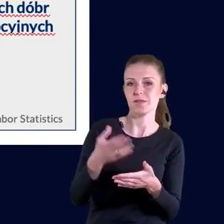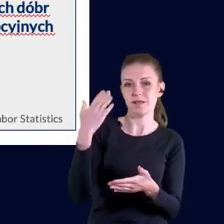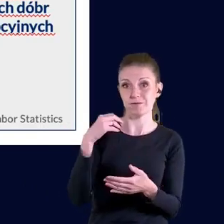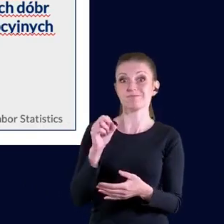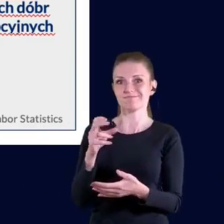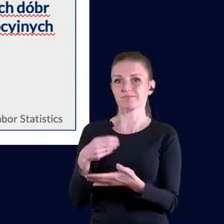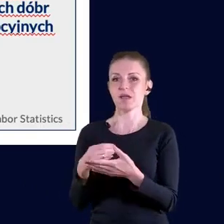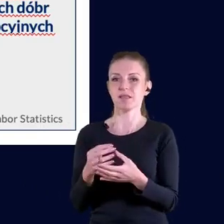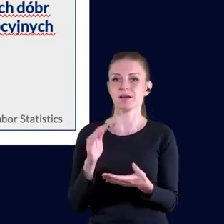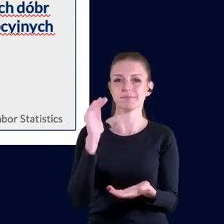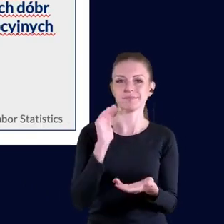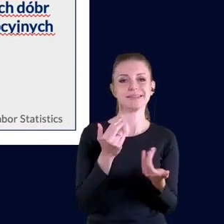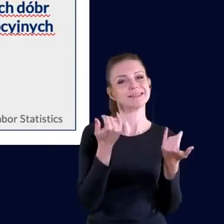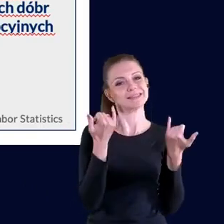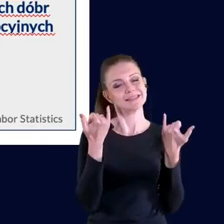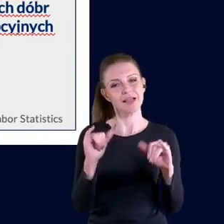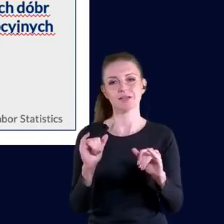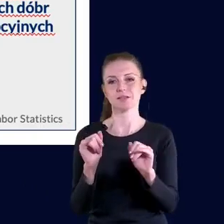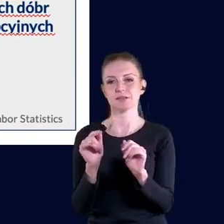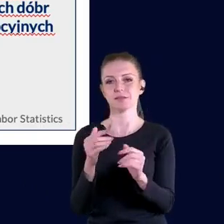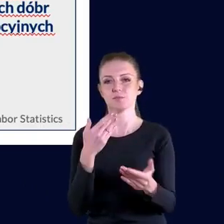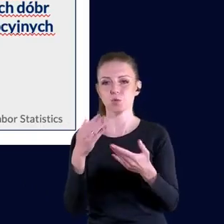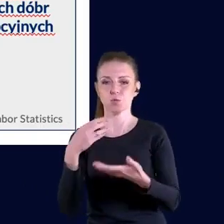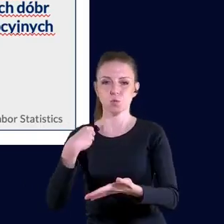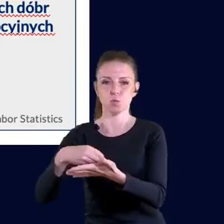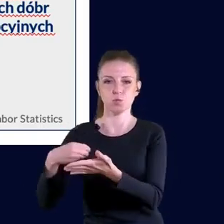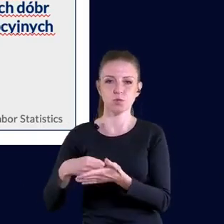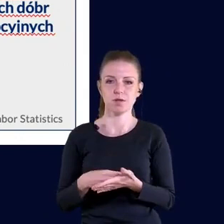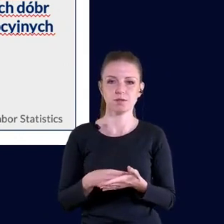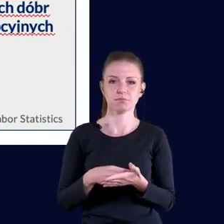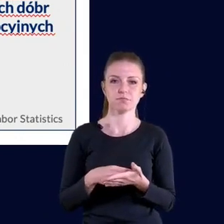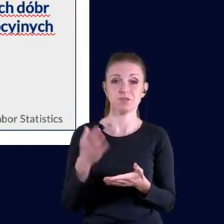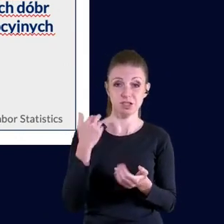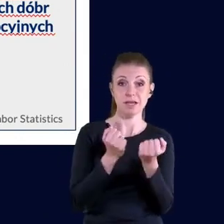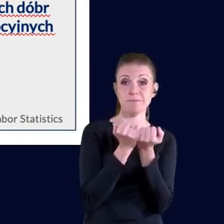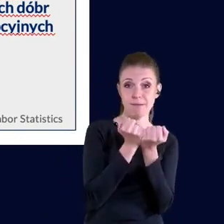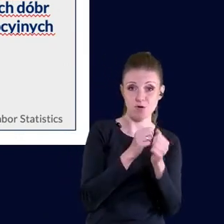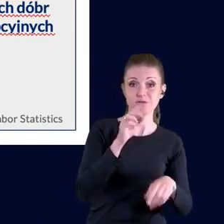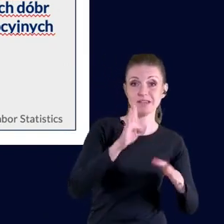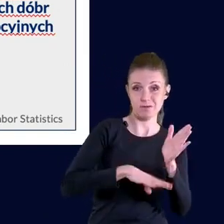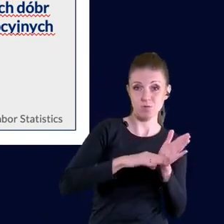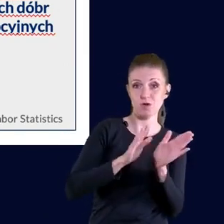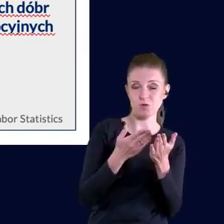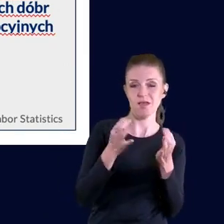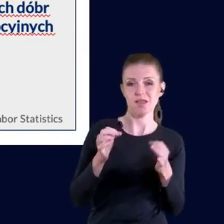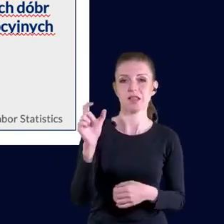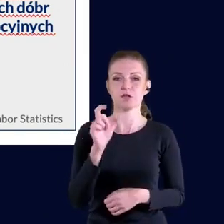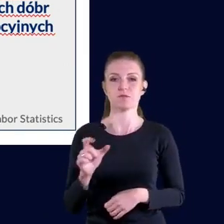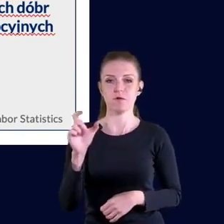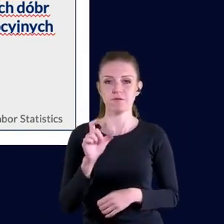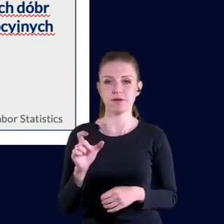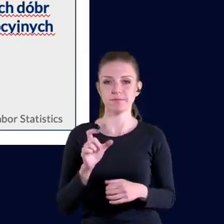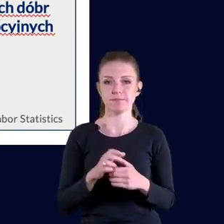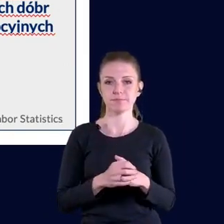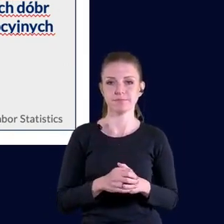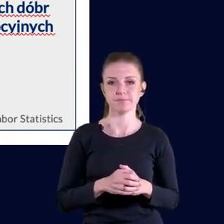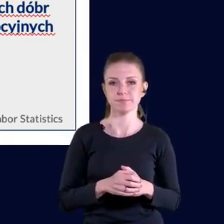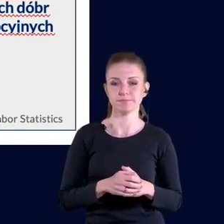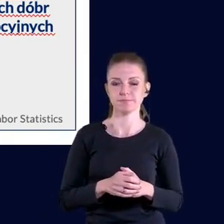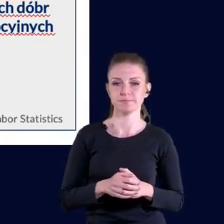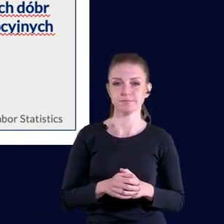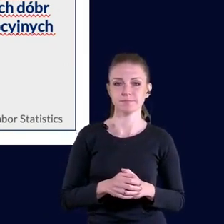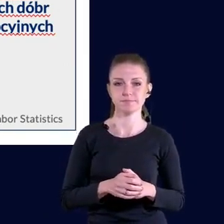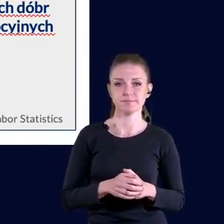głębokim przekonaniu To właśnie te zmiany związane z cywilizacją są motorem do zwrócenia się do otwartych